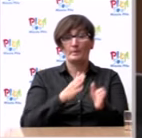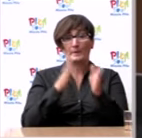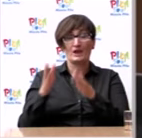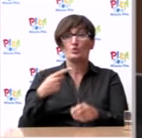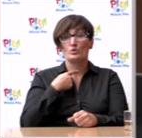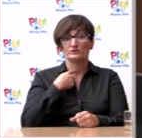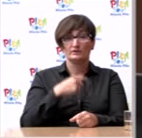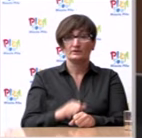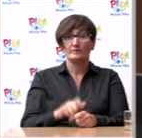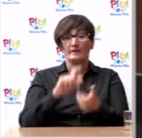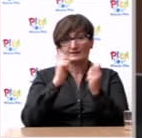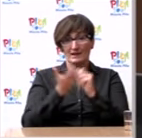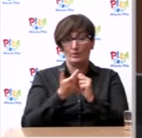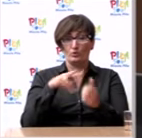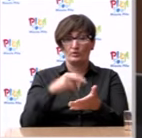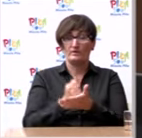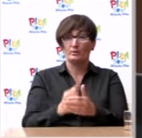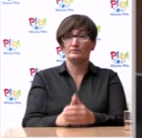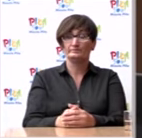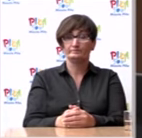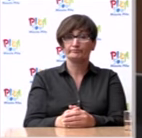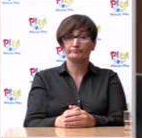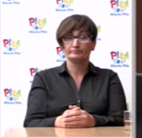głosowanie całej uchwały.